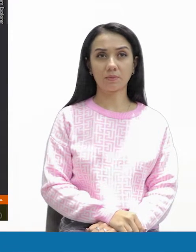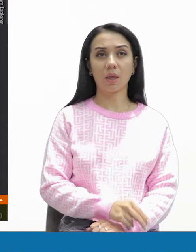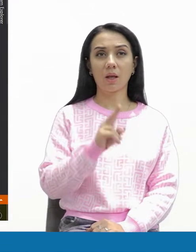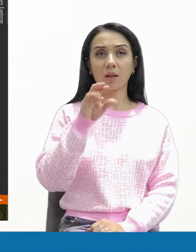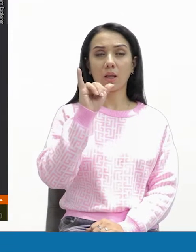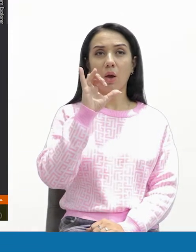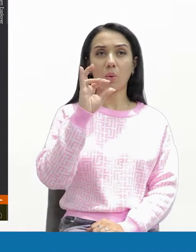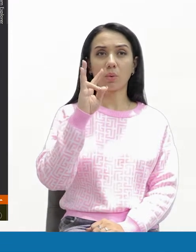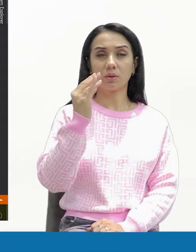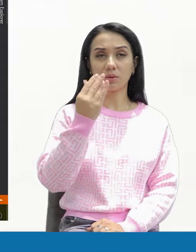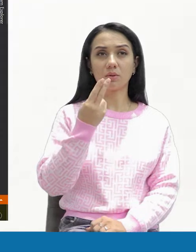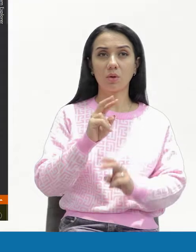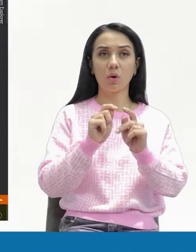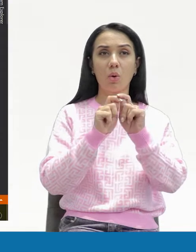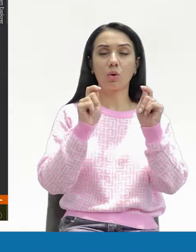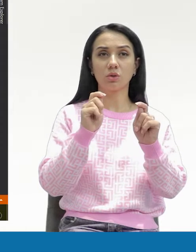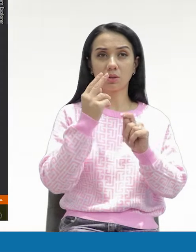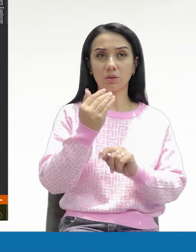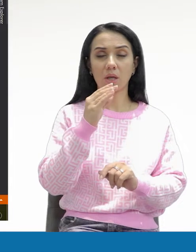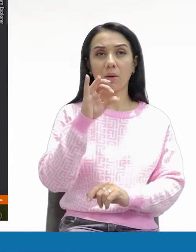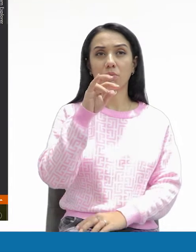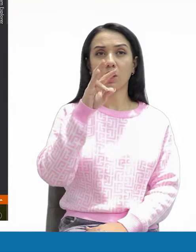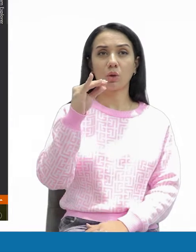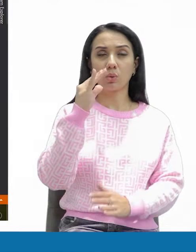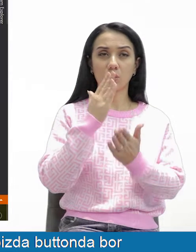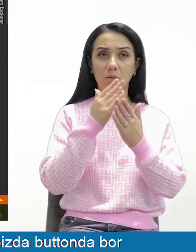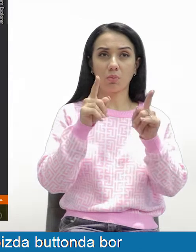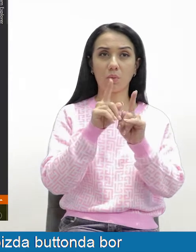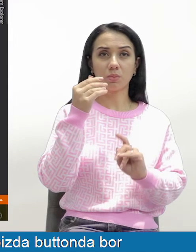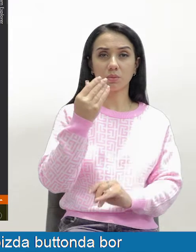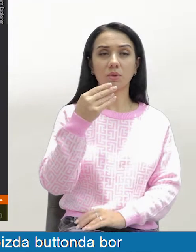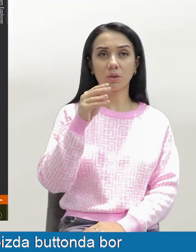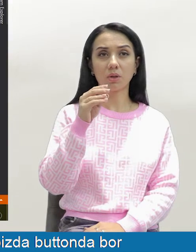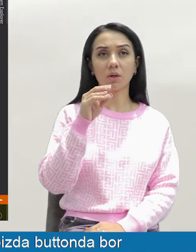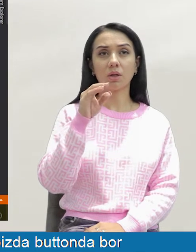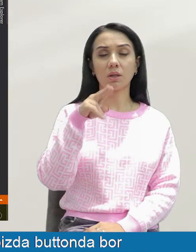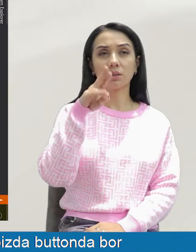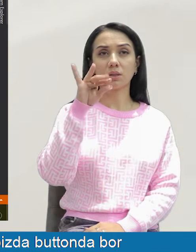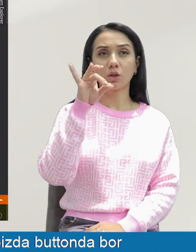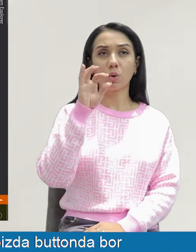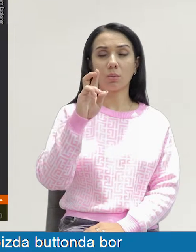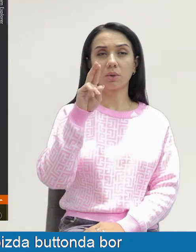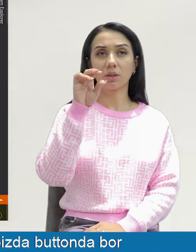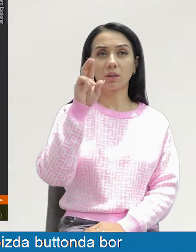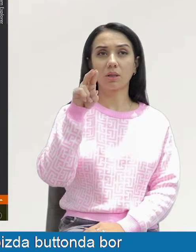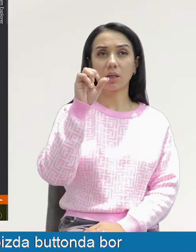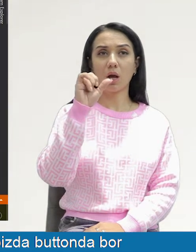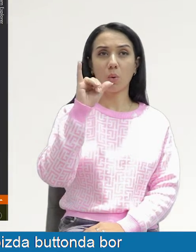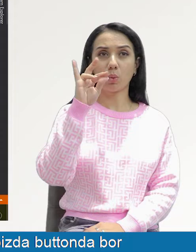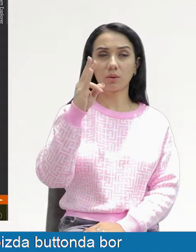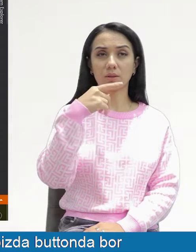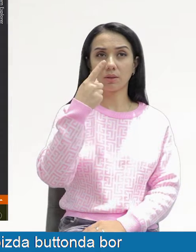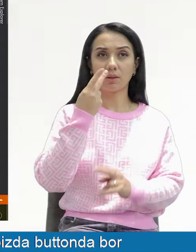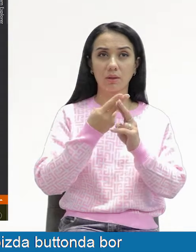down ochilishi ya'ni xuddi menuda ham bor bu narsa oddiy menu stripda ham context menu stripda ham bor drop down degan narsasi mana bizda